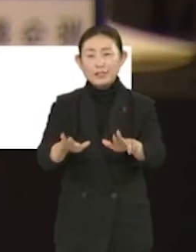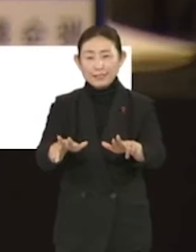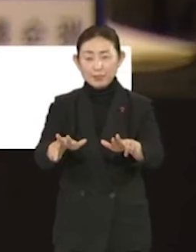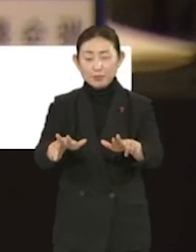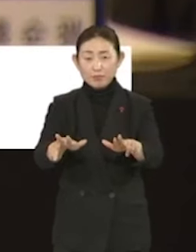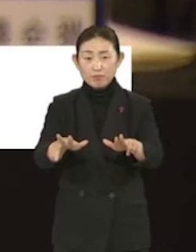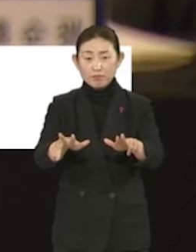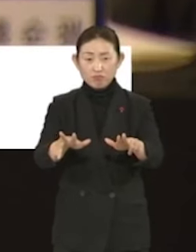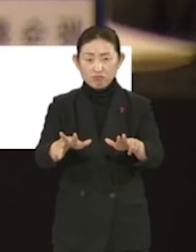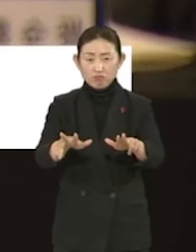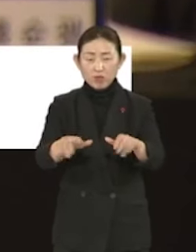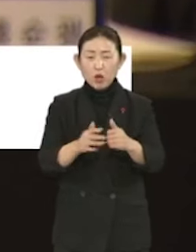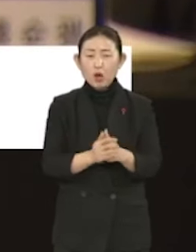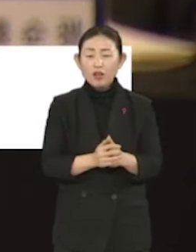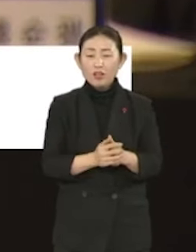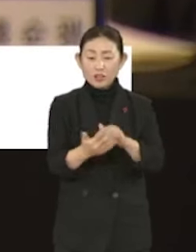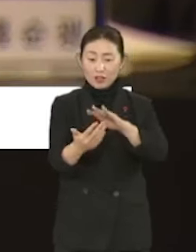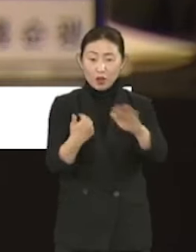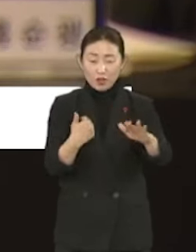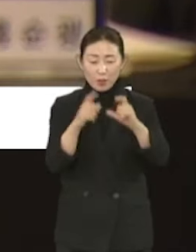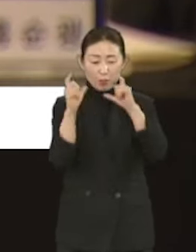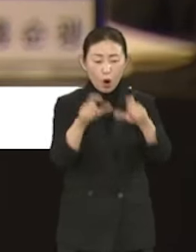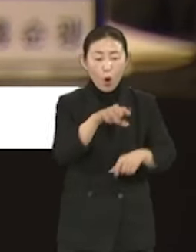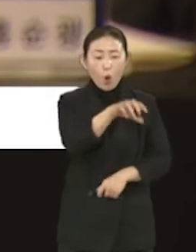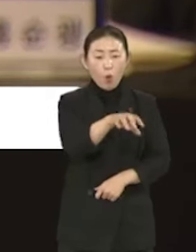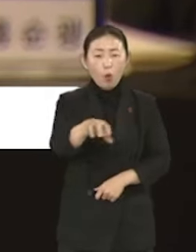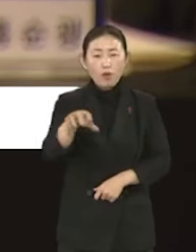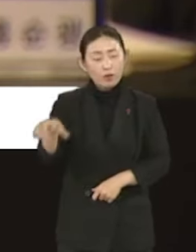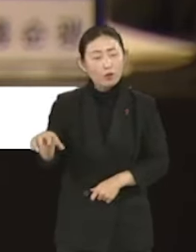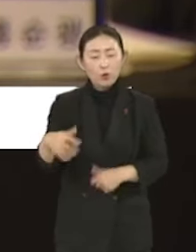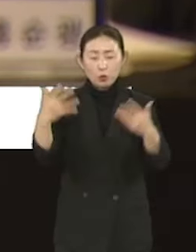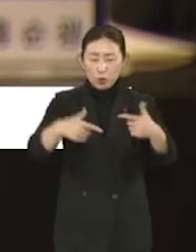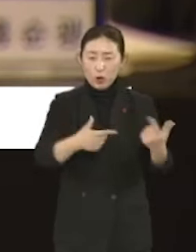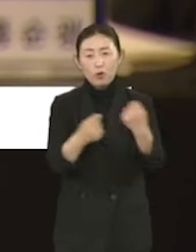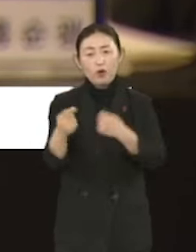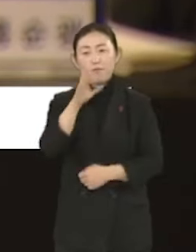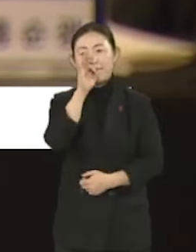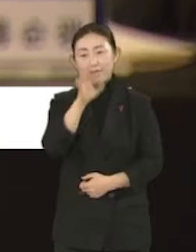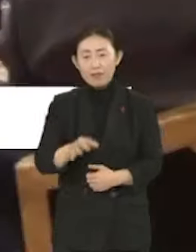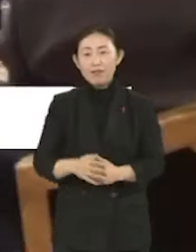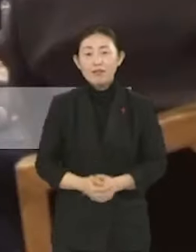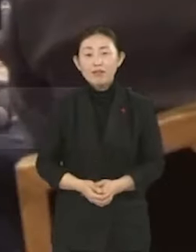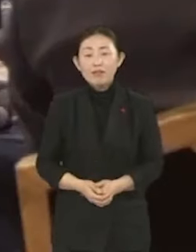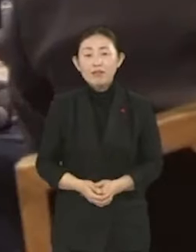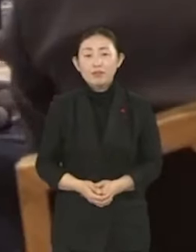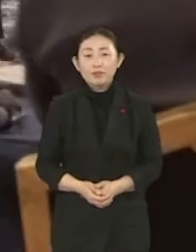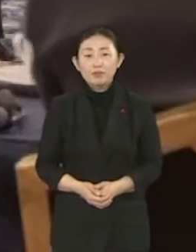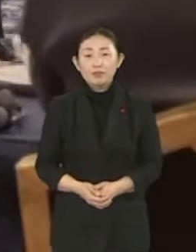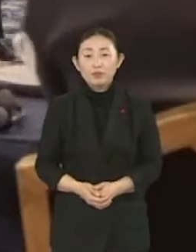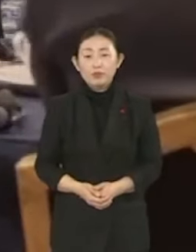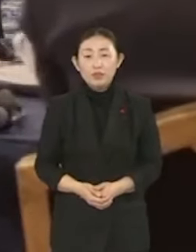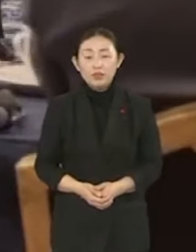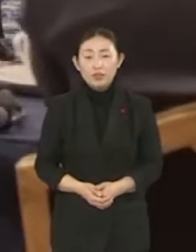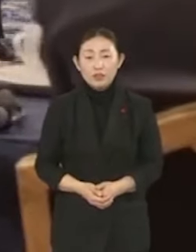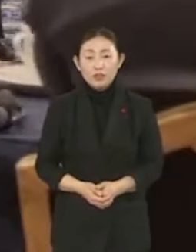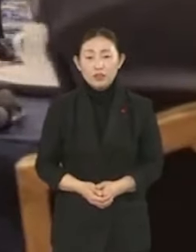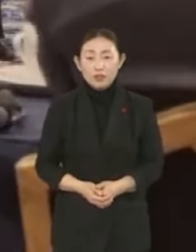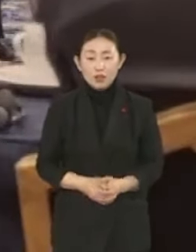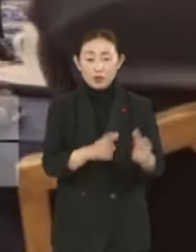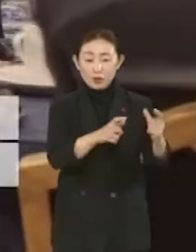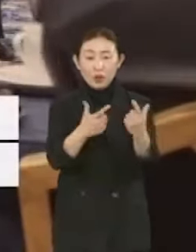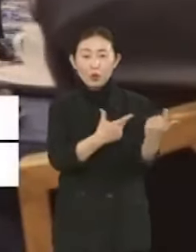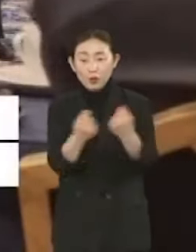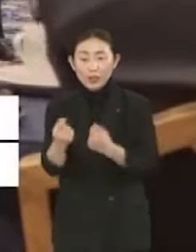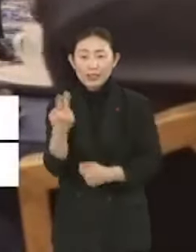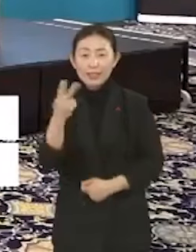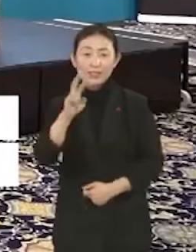데하고 똑같은 개념으로 접근을 해서는 안 된다 하는 그런 생각을 합니다. 이 밖에 충청권 4개 시도가